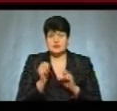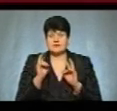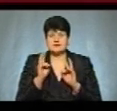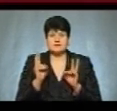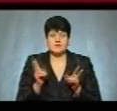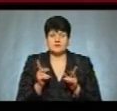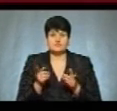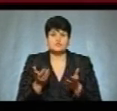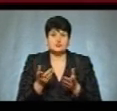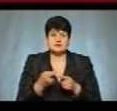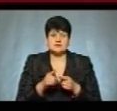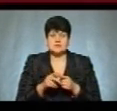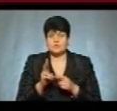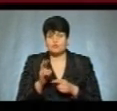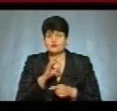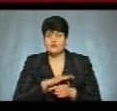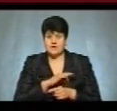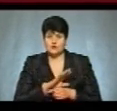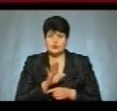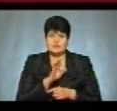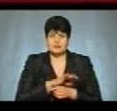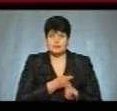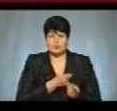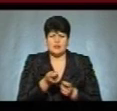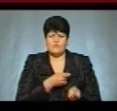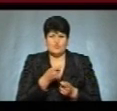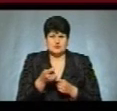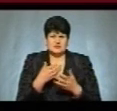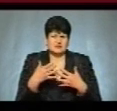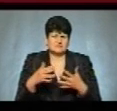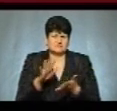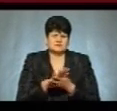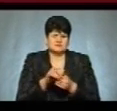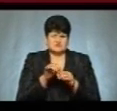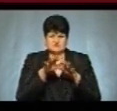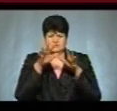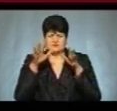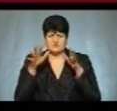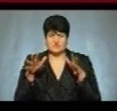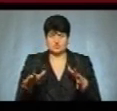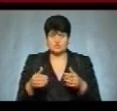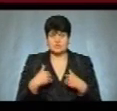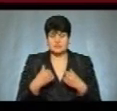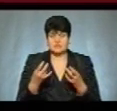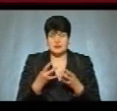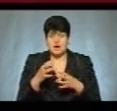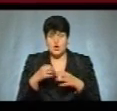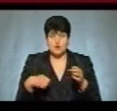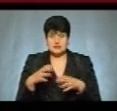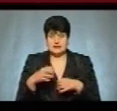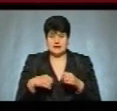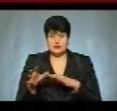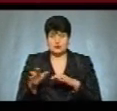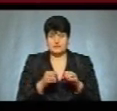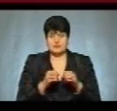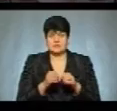це комусь було вигідно, чи не вигідно, навозили просто скільки цього хламу, що зараз на даний момент нам треба це розгрібати і утилізовувати і